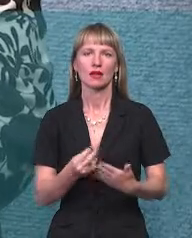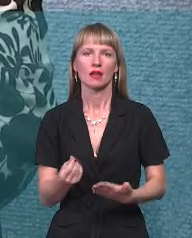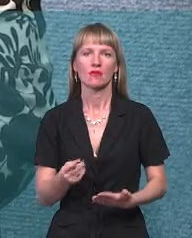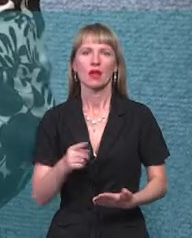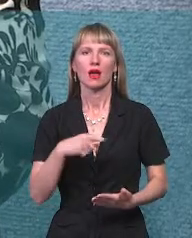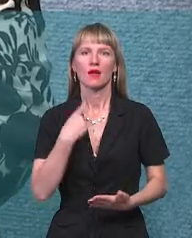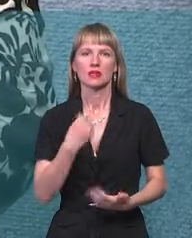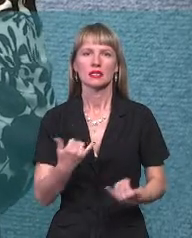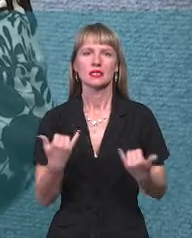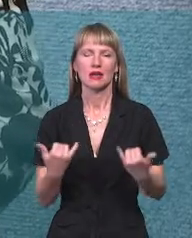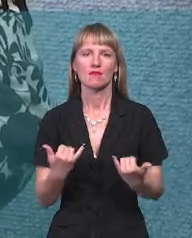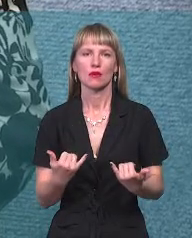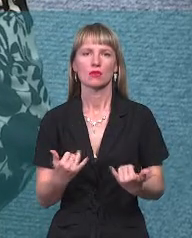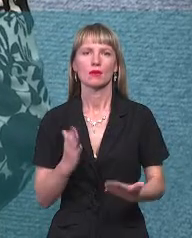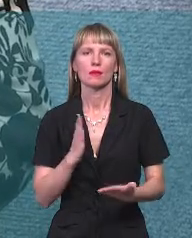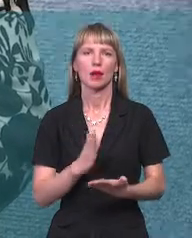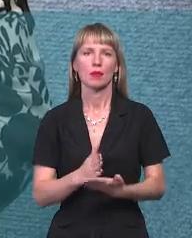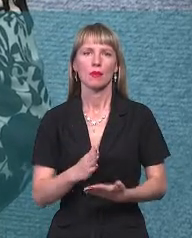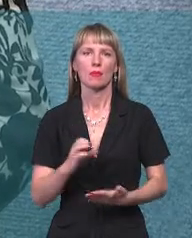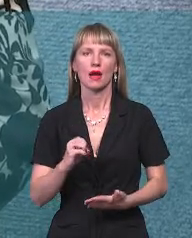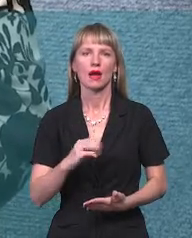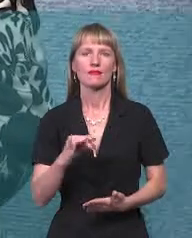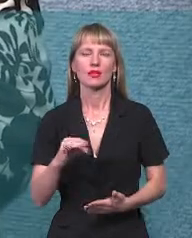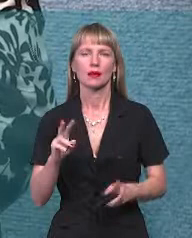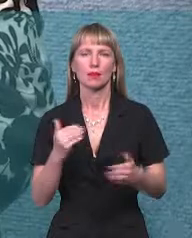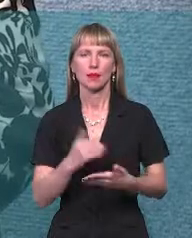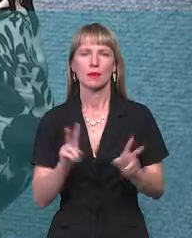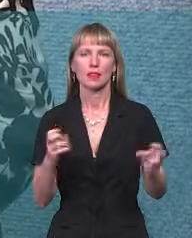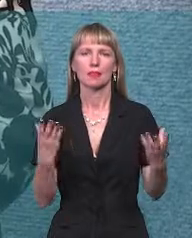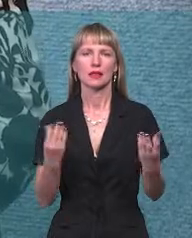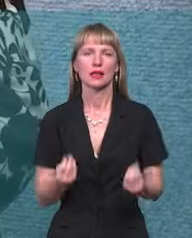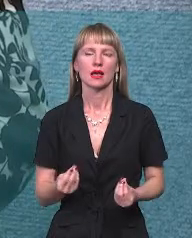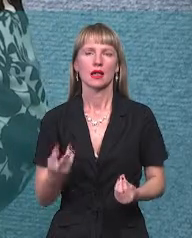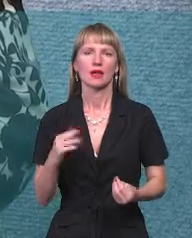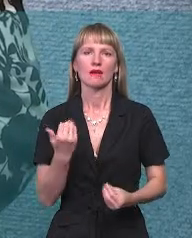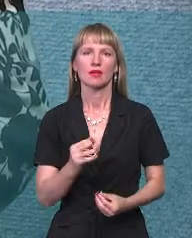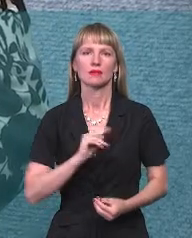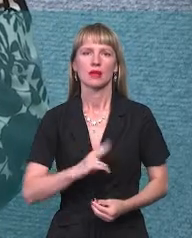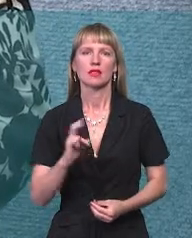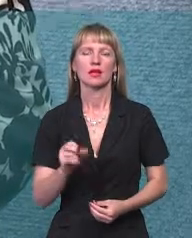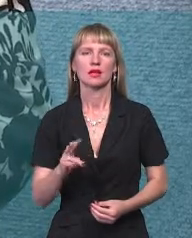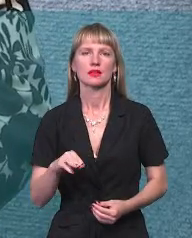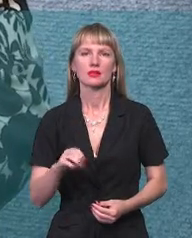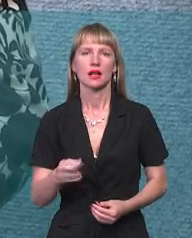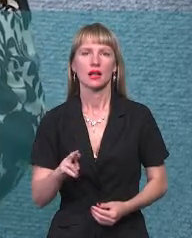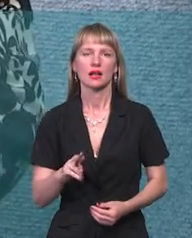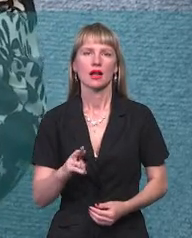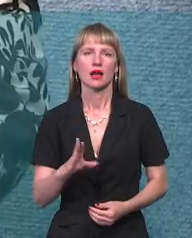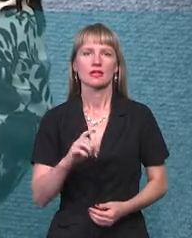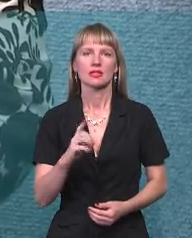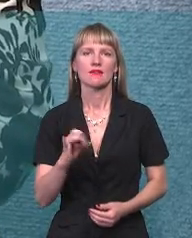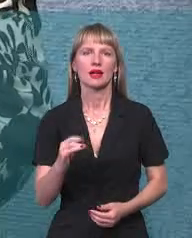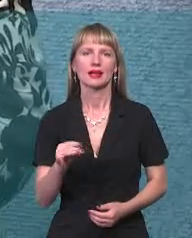Говоритимемо сьогодні в прямому ефірі програми «Тема дня». В студії для вас працює Наталя Зворигіна. Дякуємо за